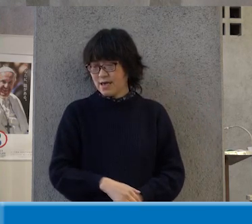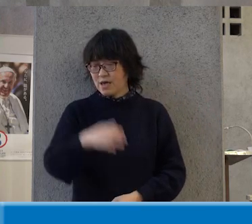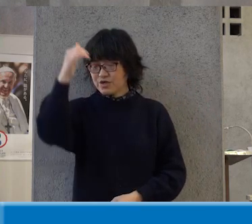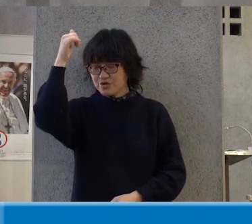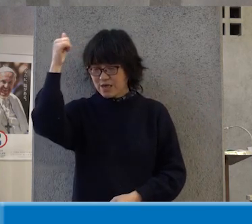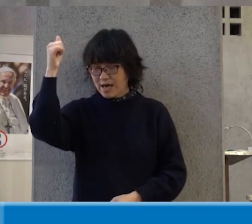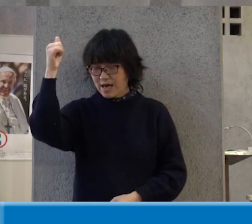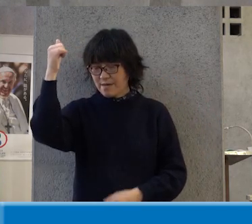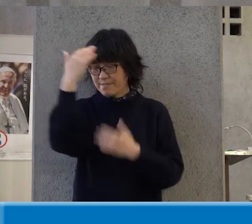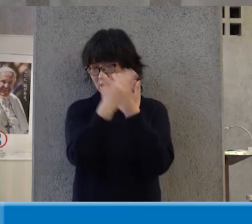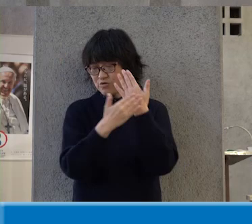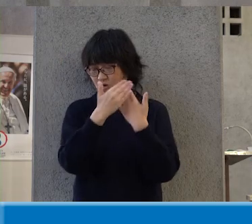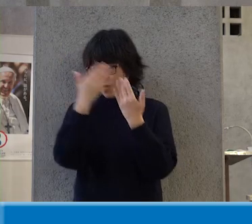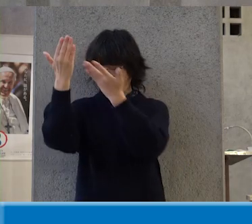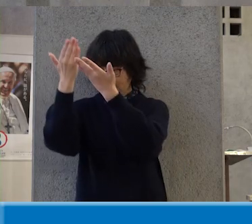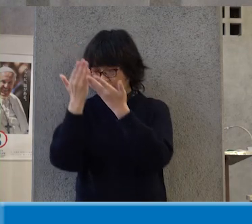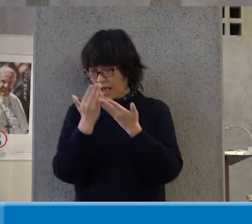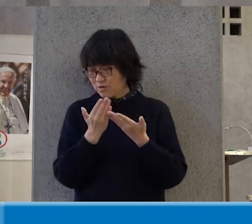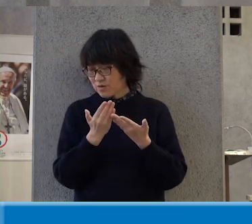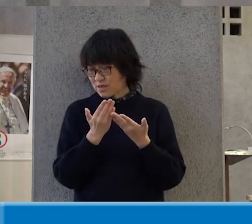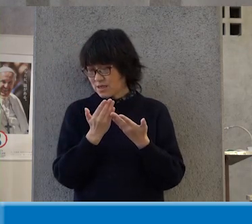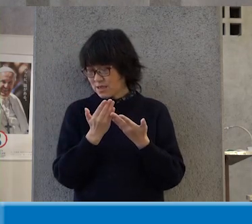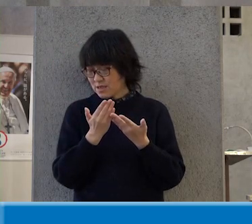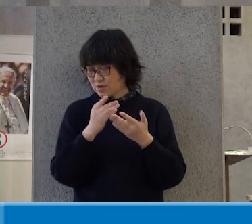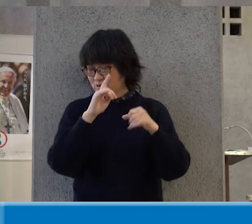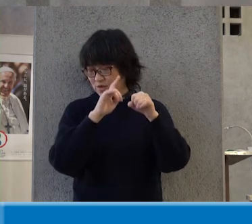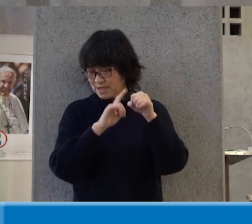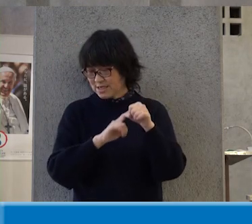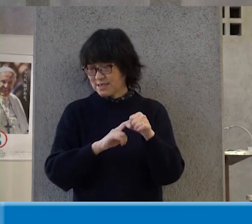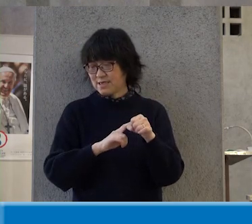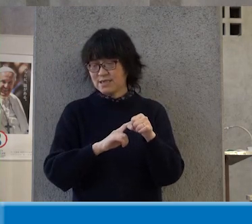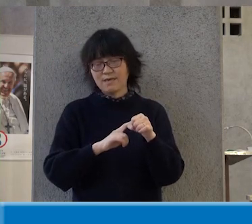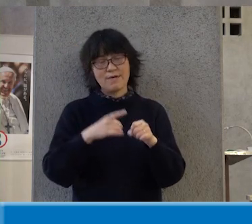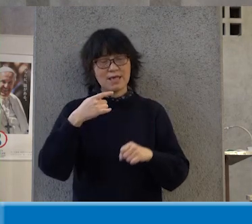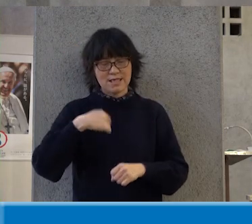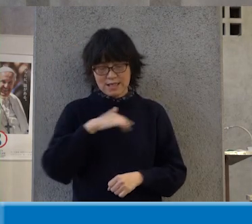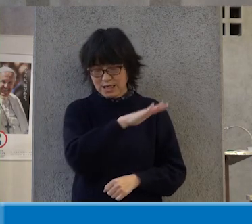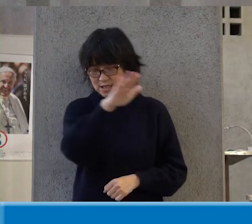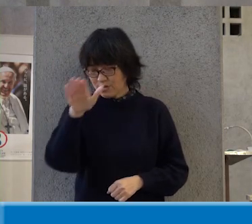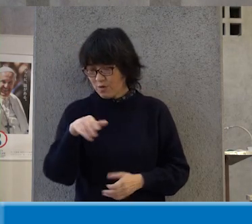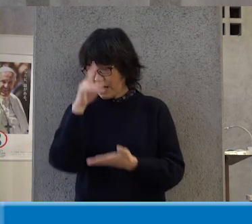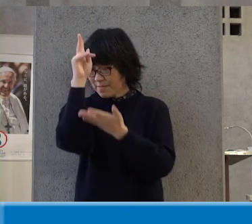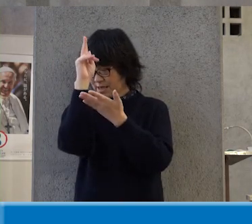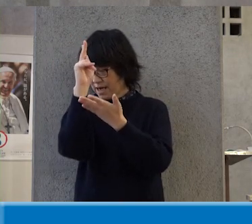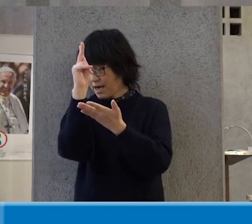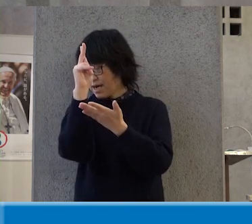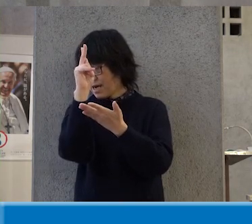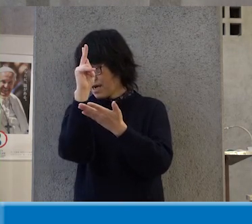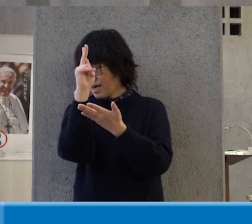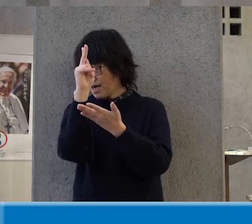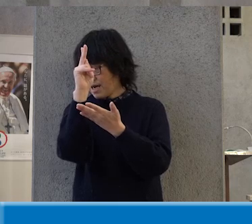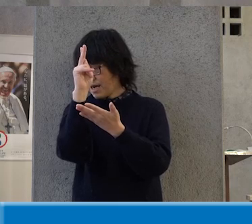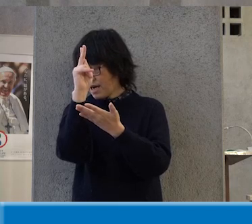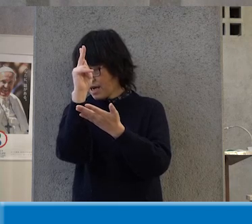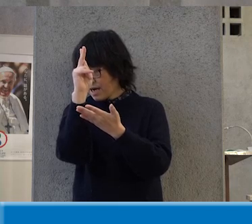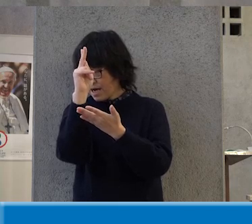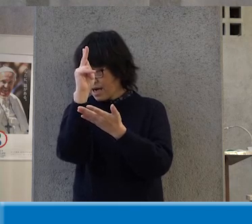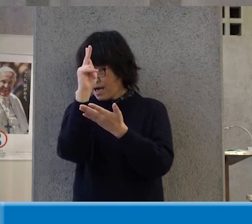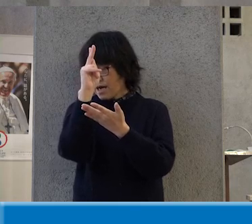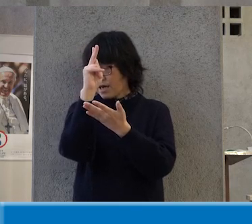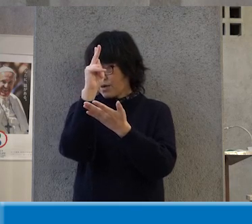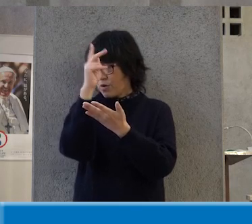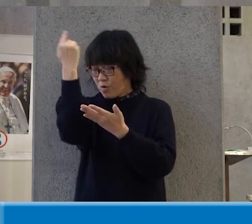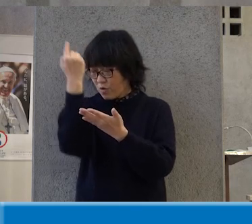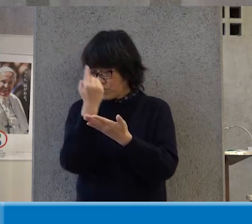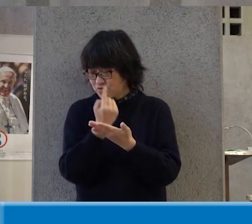主が恵みをお与えになるとし、私たちの神が報復される日を告